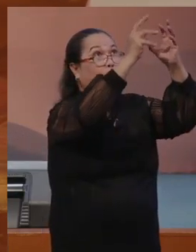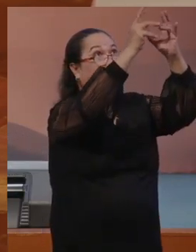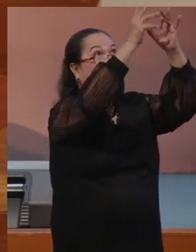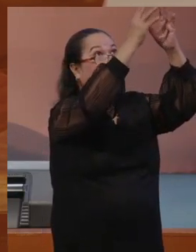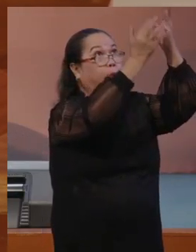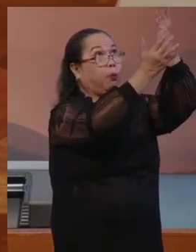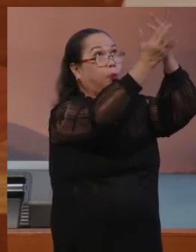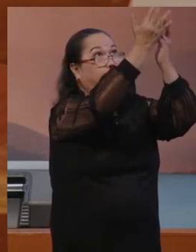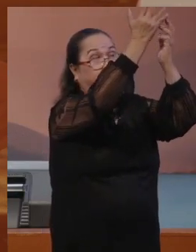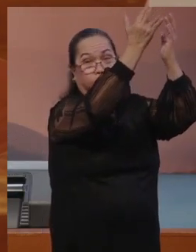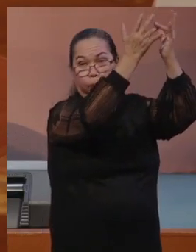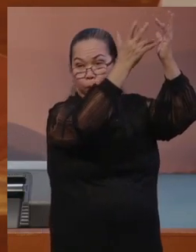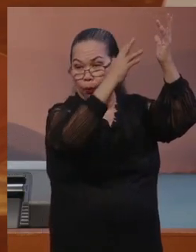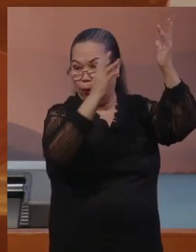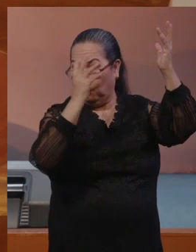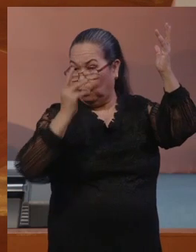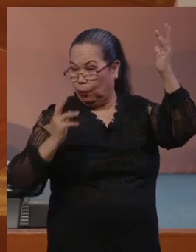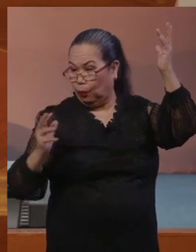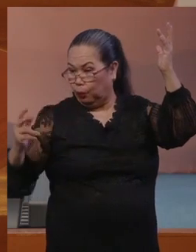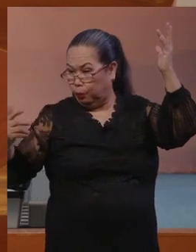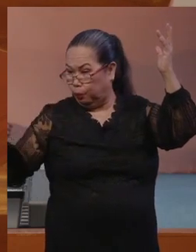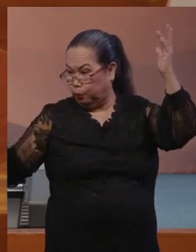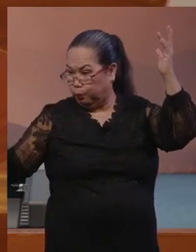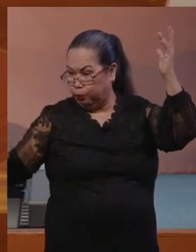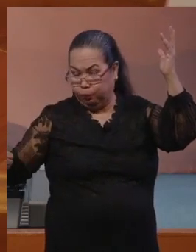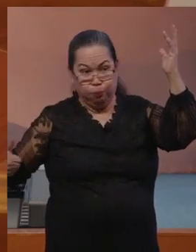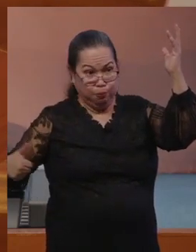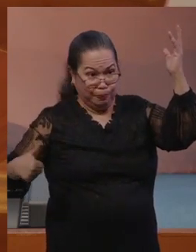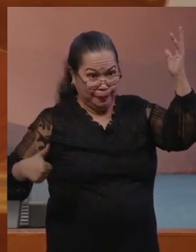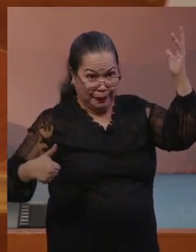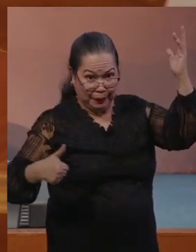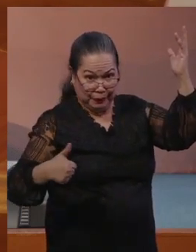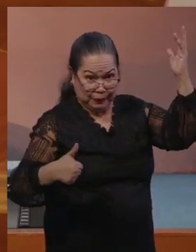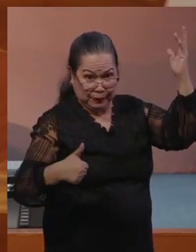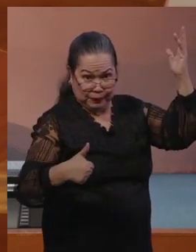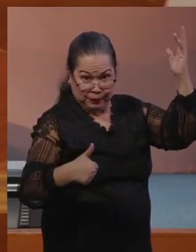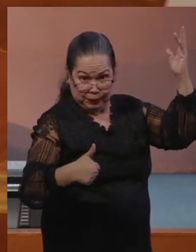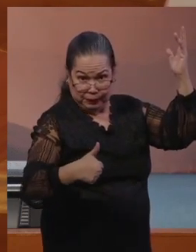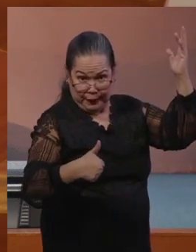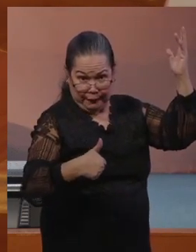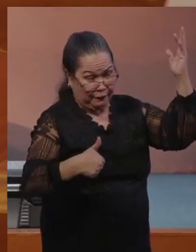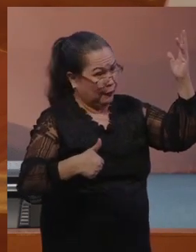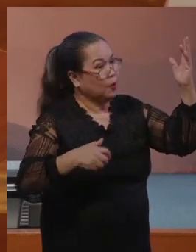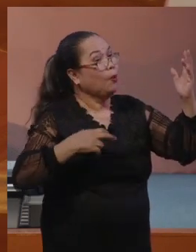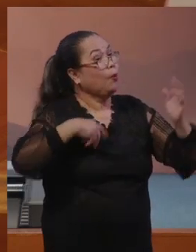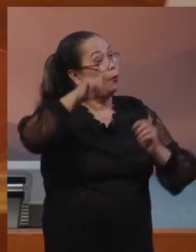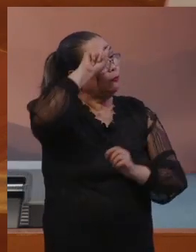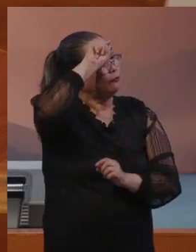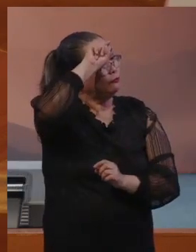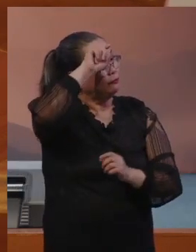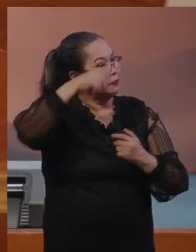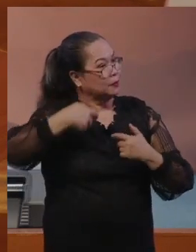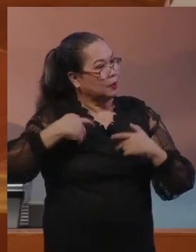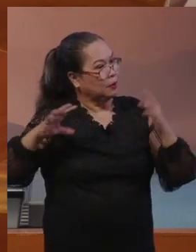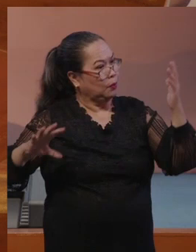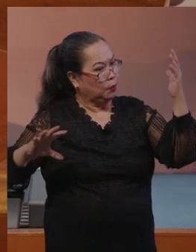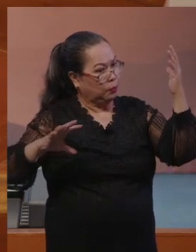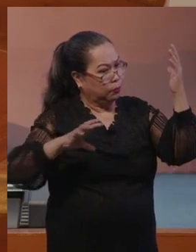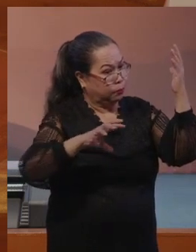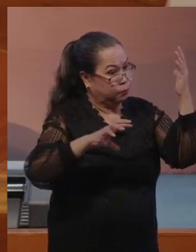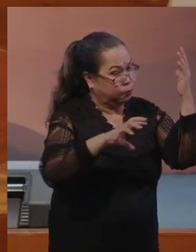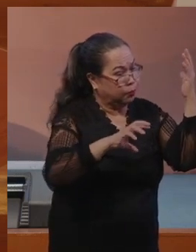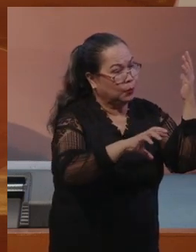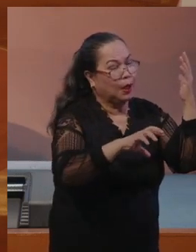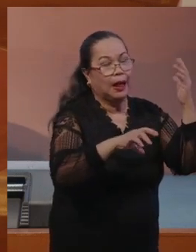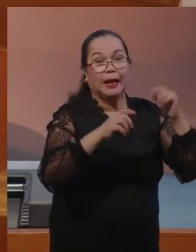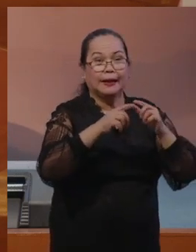yung Israelites tsaka yung umahabol na hordes ng army ni Pharaoh para hindi sila makarating. Ang